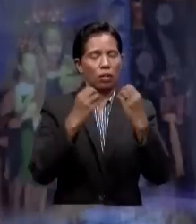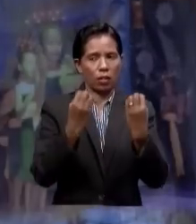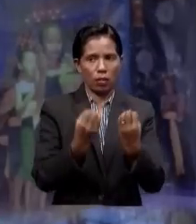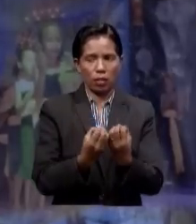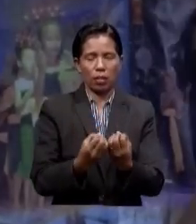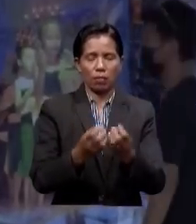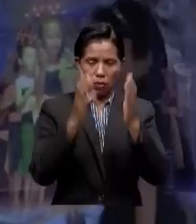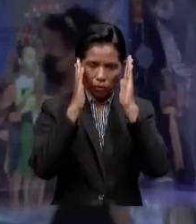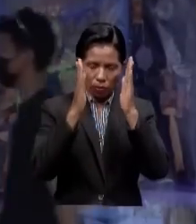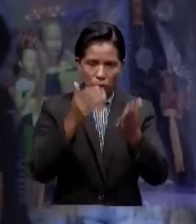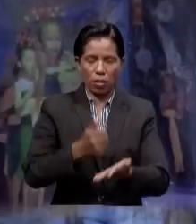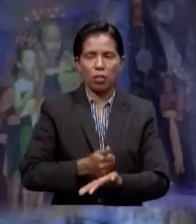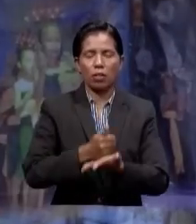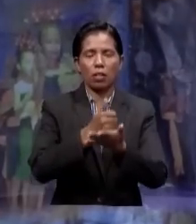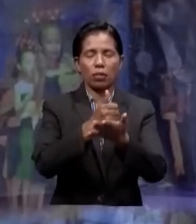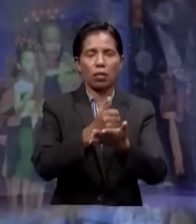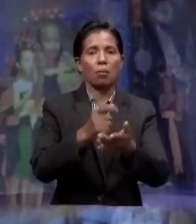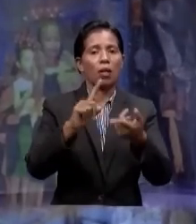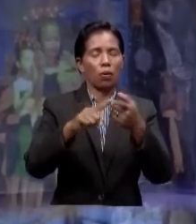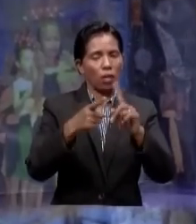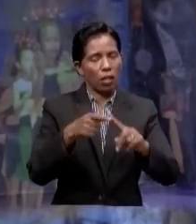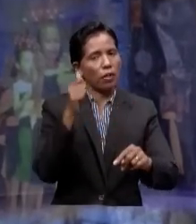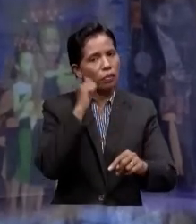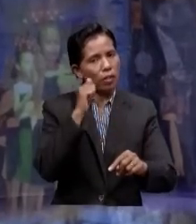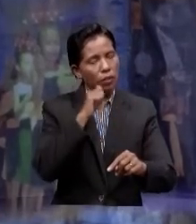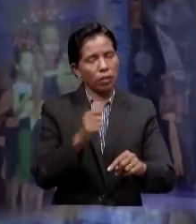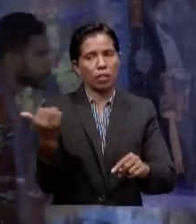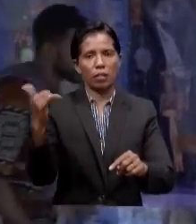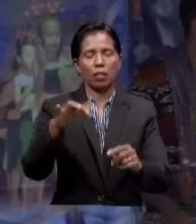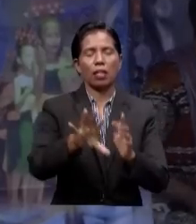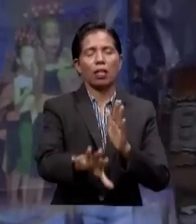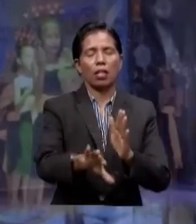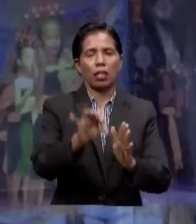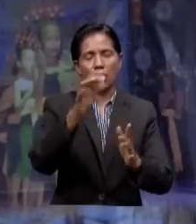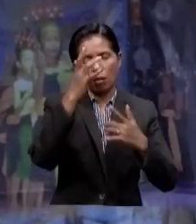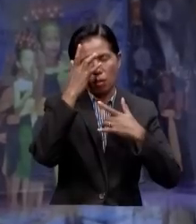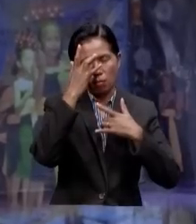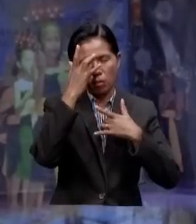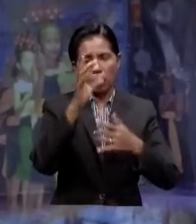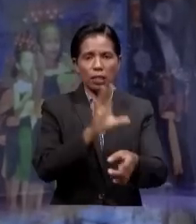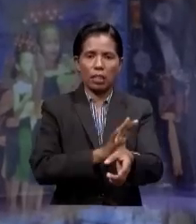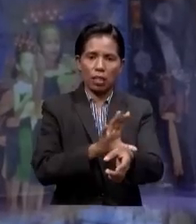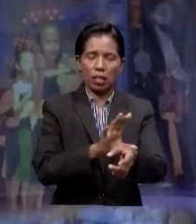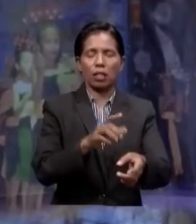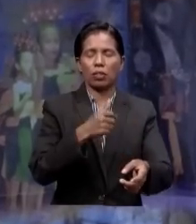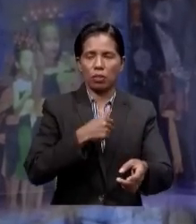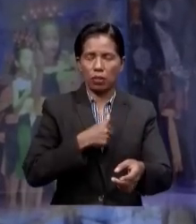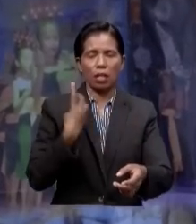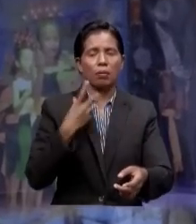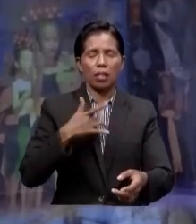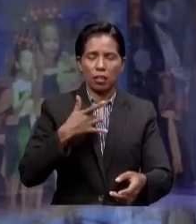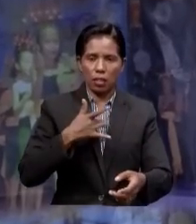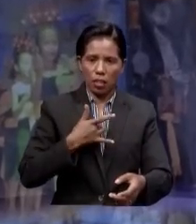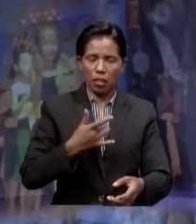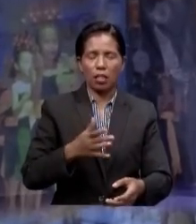tau matam bafetu malu sida nebe heta moras kagusus. Ami orgulyu teres tamba amin ye inan